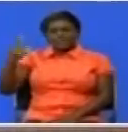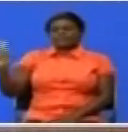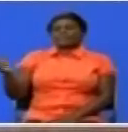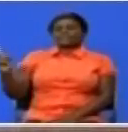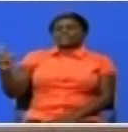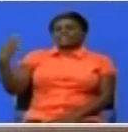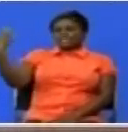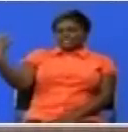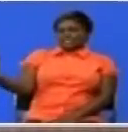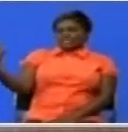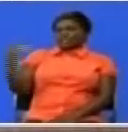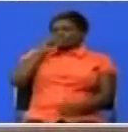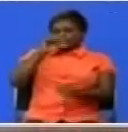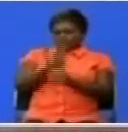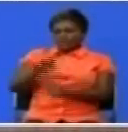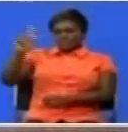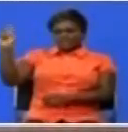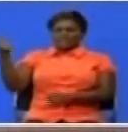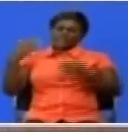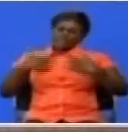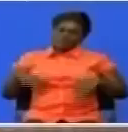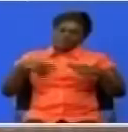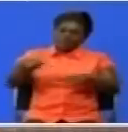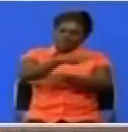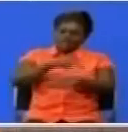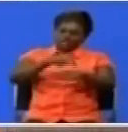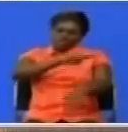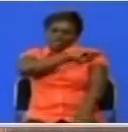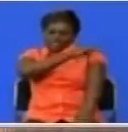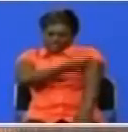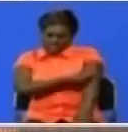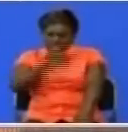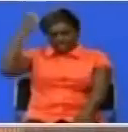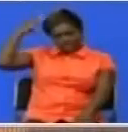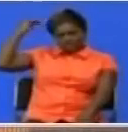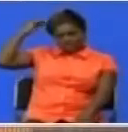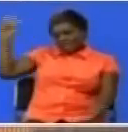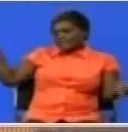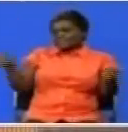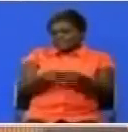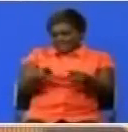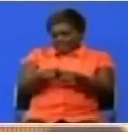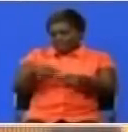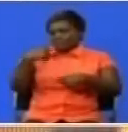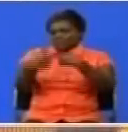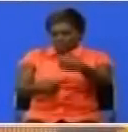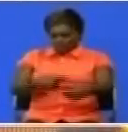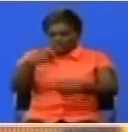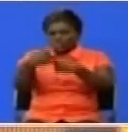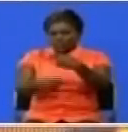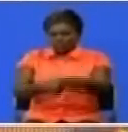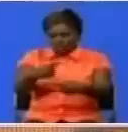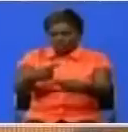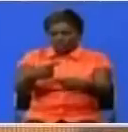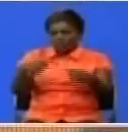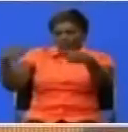hao wamemhakikishia wa Kenya kuwa mataifa ya Nigeria na Somalia vile vile yataendelea